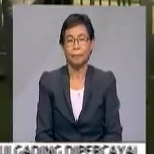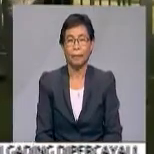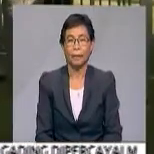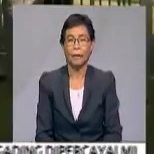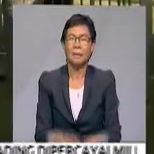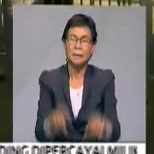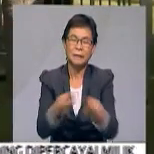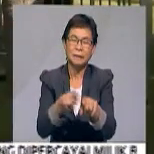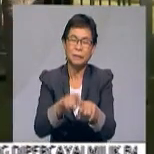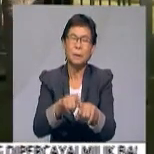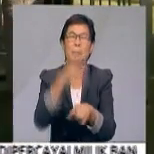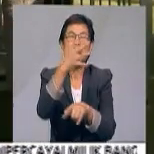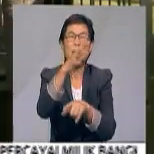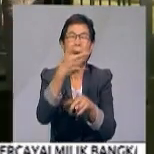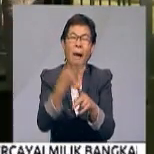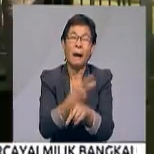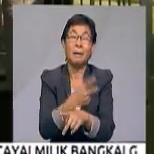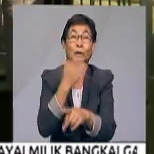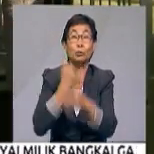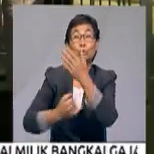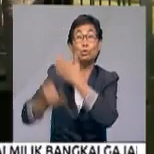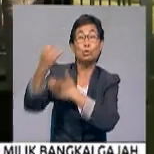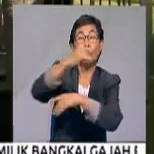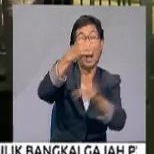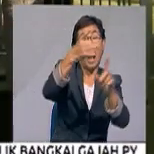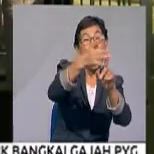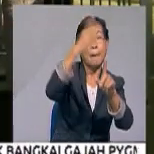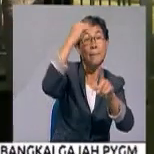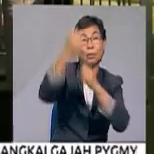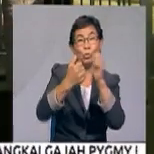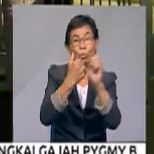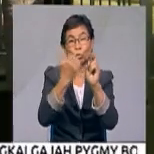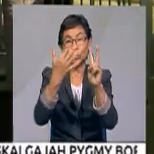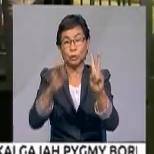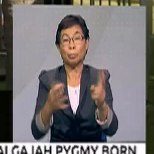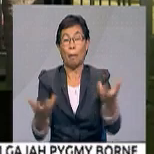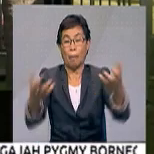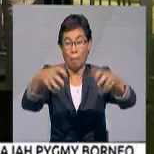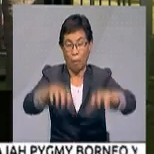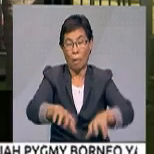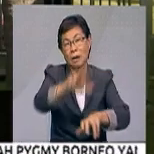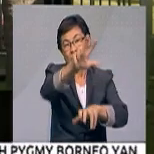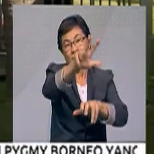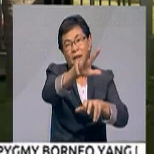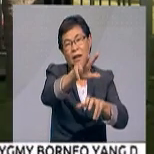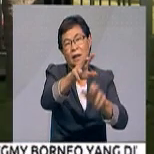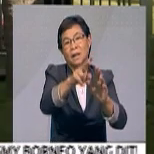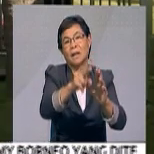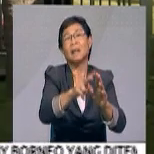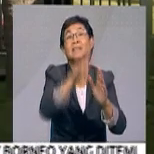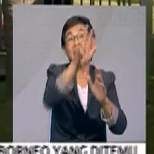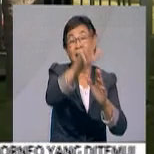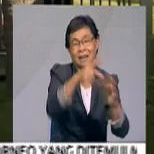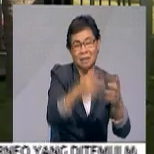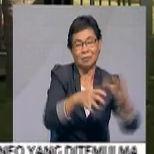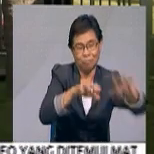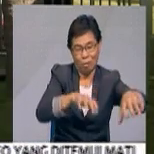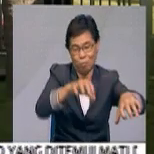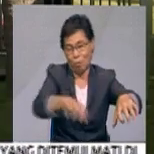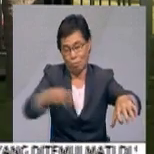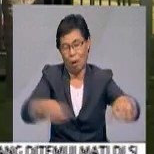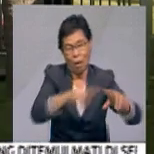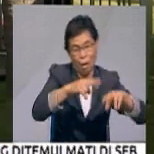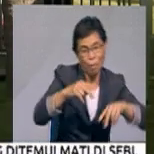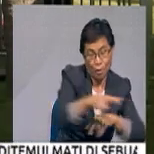Seperti 15 edisi yang lalu, Ironman 2019 turut mempertaruhkan tiga disiplin utama iaitu berenang,